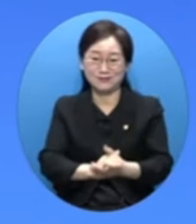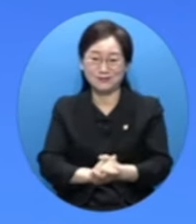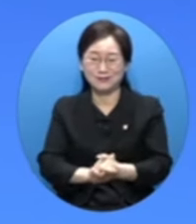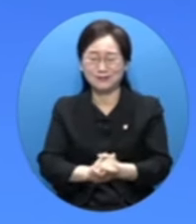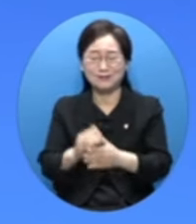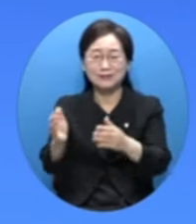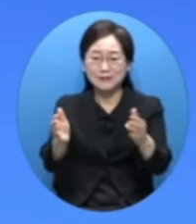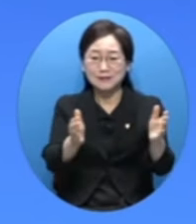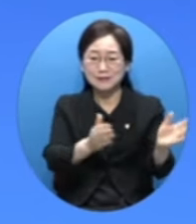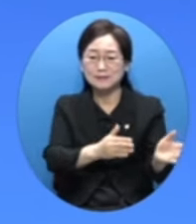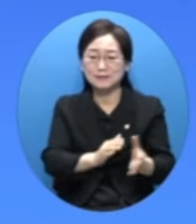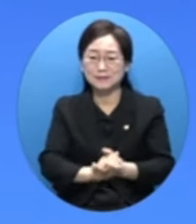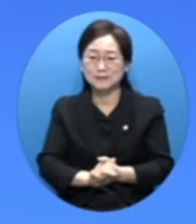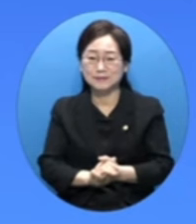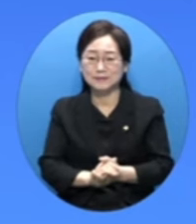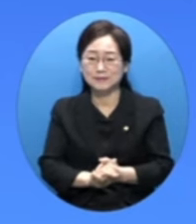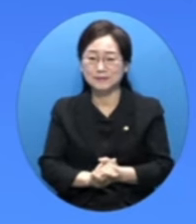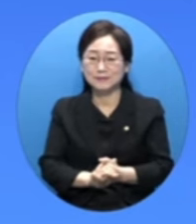하여간